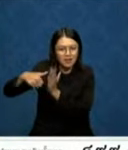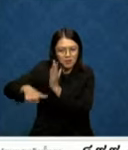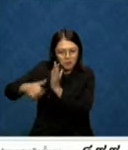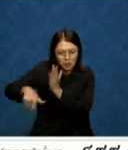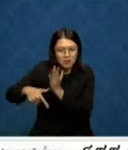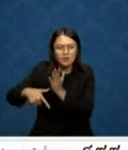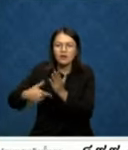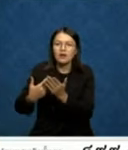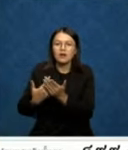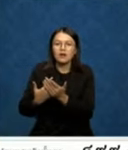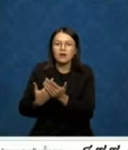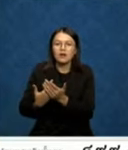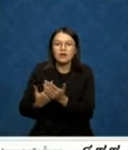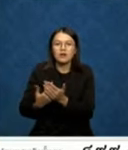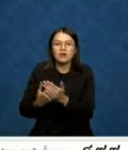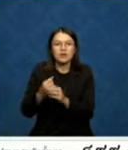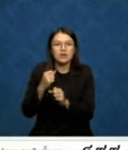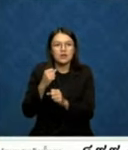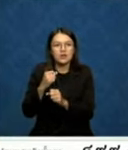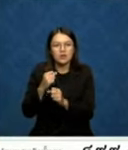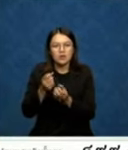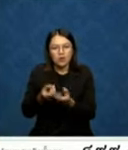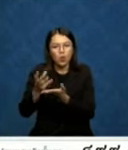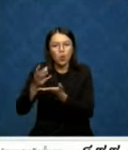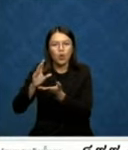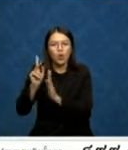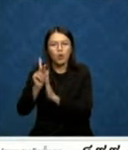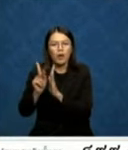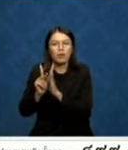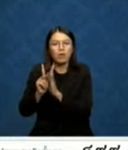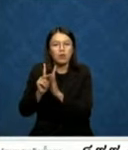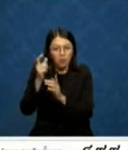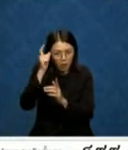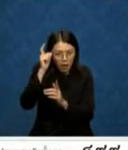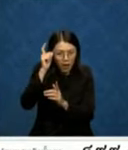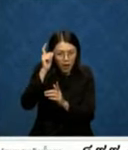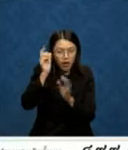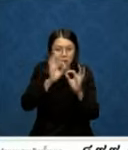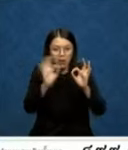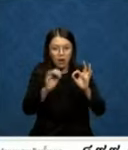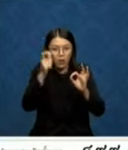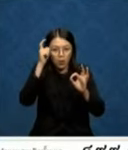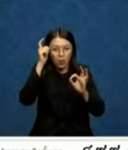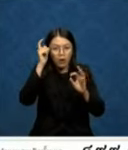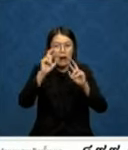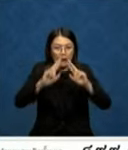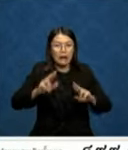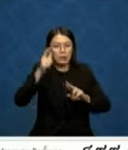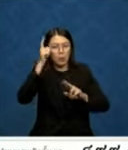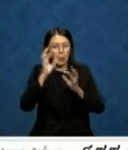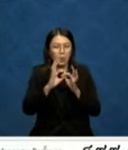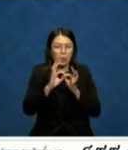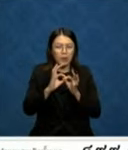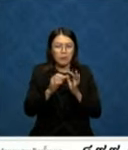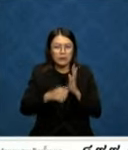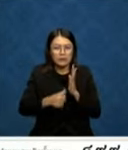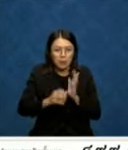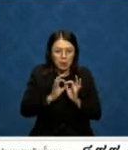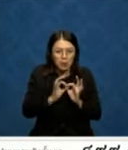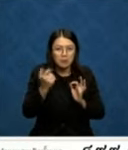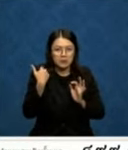องสถาบันการเงินก็จะต้องดำเนินการส่งข้อมูลตามกฎหมายนั้นงงไหมครับเป็นท่านเป็นร้านค้าท่านจะยังกังวลไหมครับ